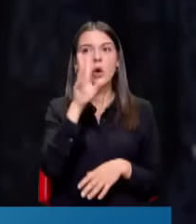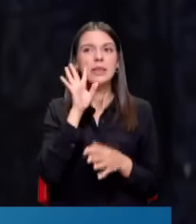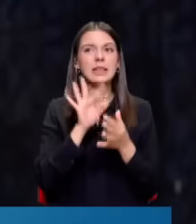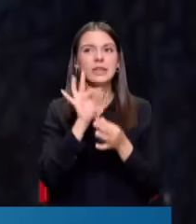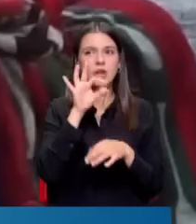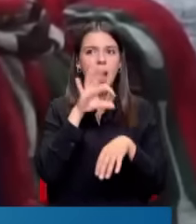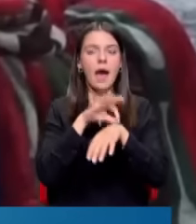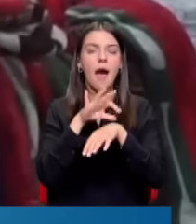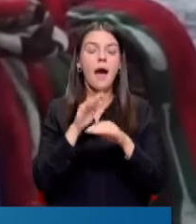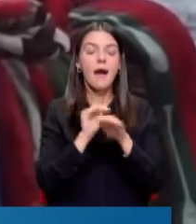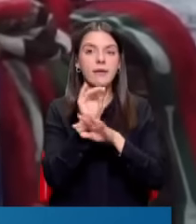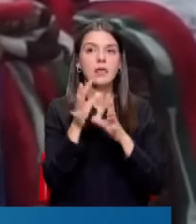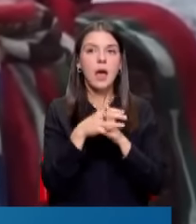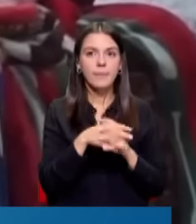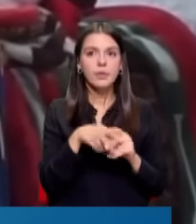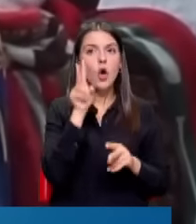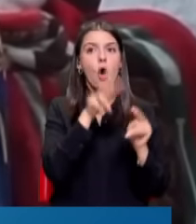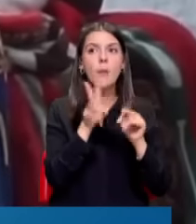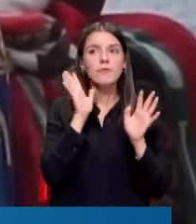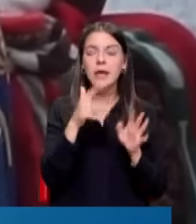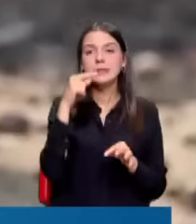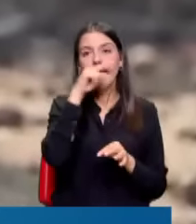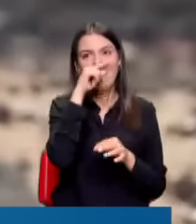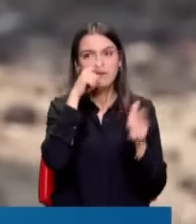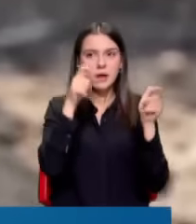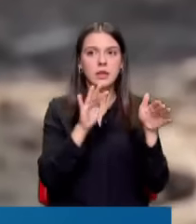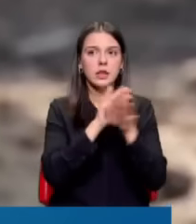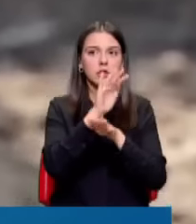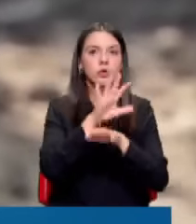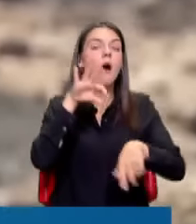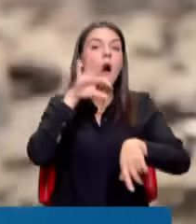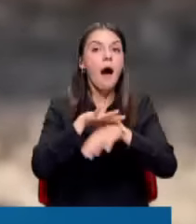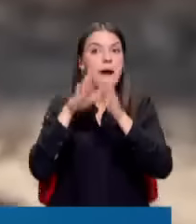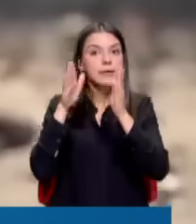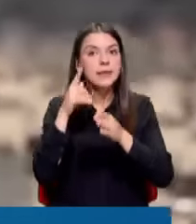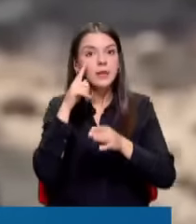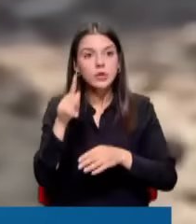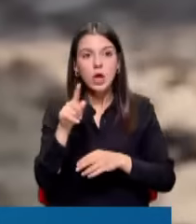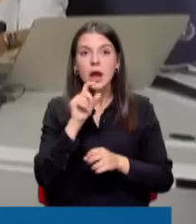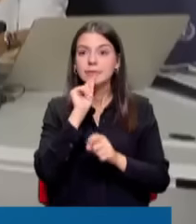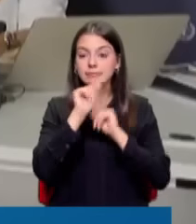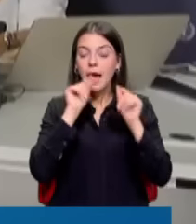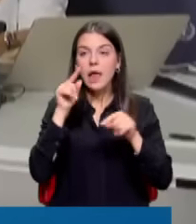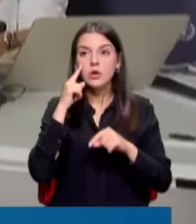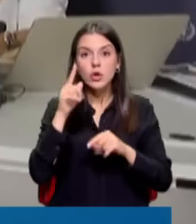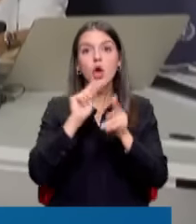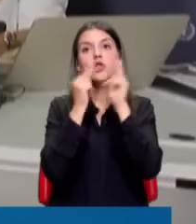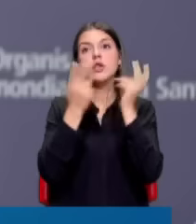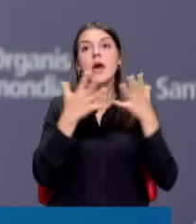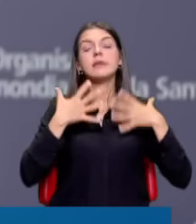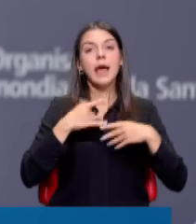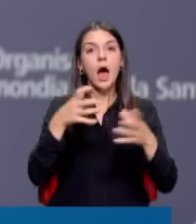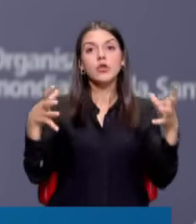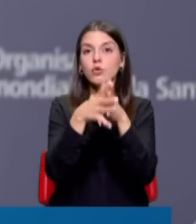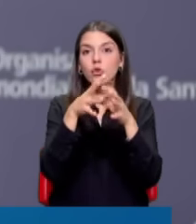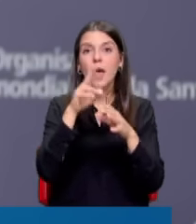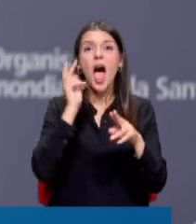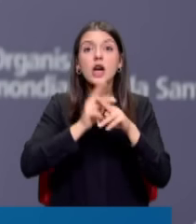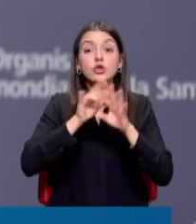hayatını kaybetti. Ölümlü vakaların çoğu da Afrika'da yaşandı. Hastalık salgın özelliği gösterince Dünya Sağlık Örgütü acil durumu ilan